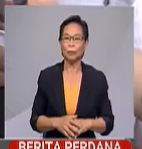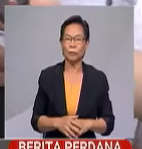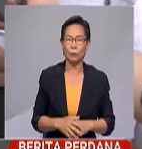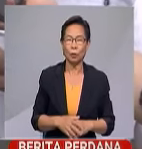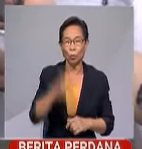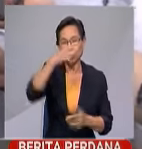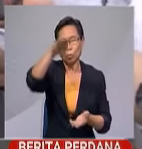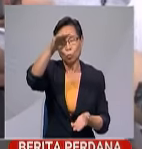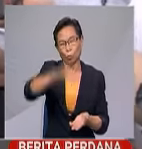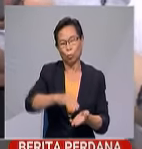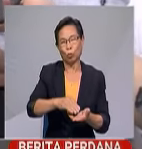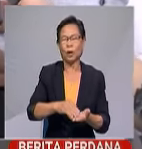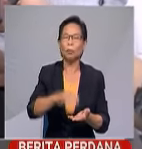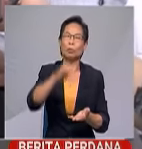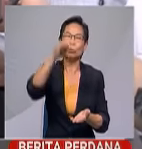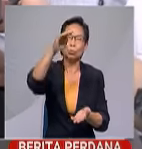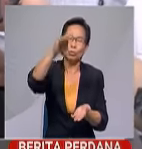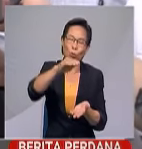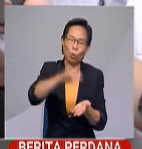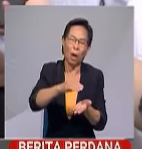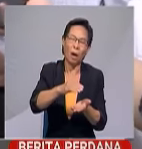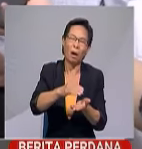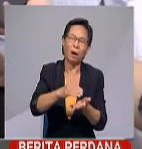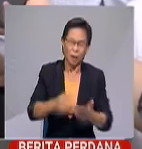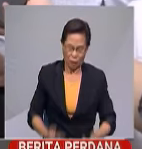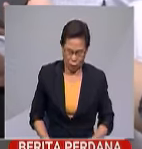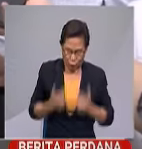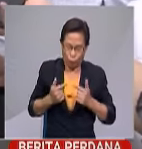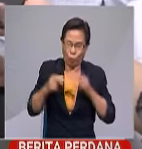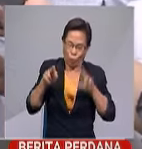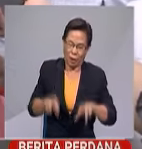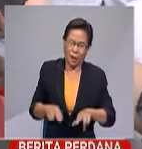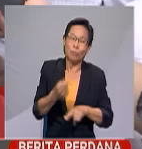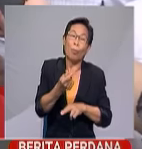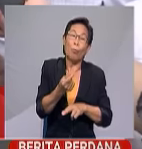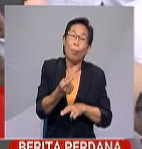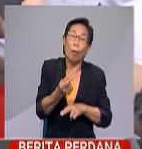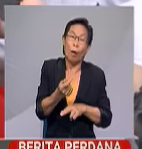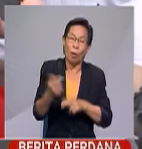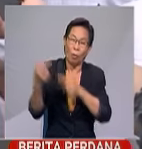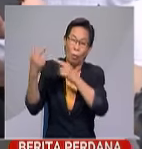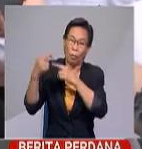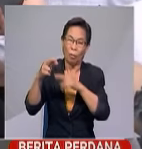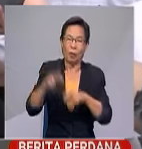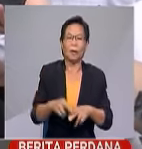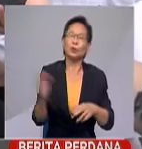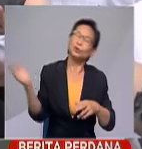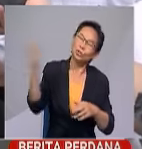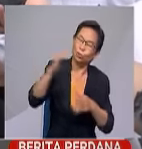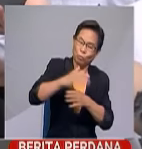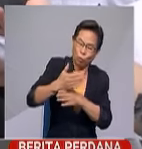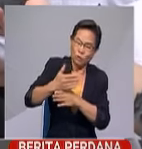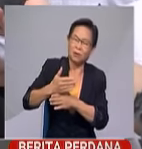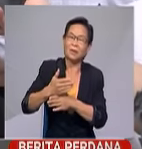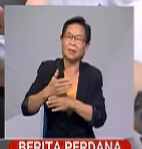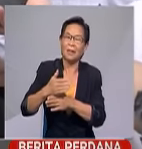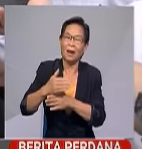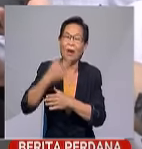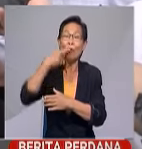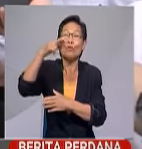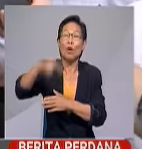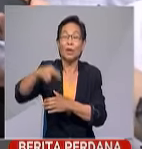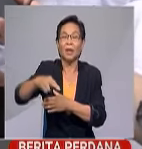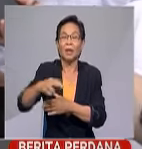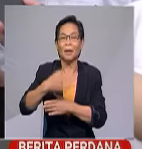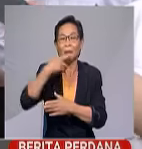Untuk mengurangkan kos sara hidup rakyat adalah melalui program Jom Kongsi Rezeki di bawah